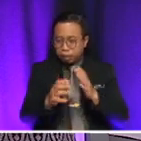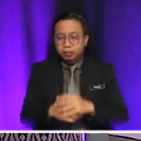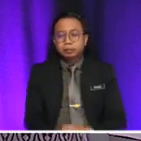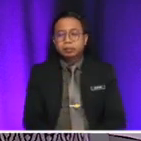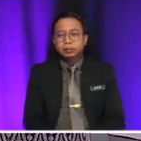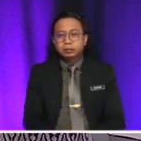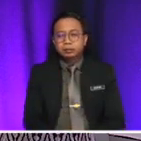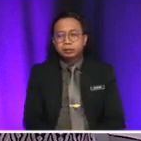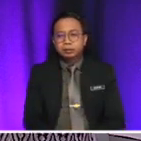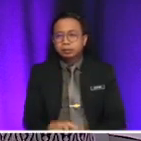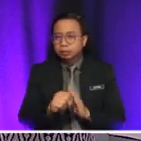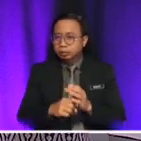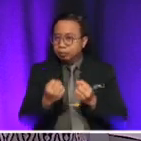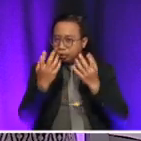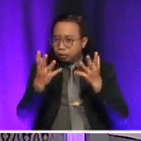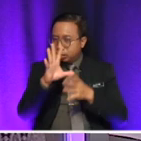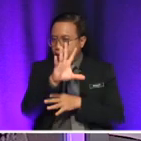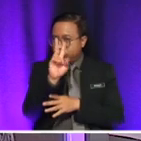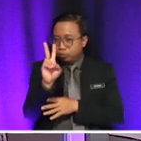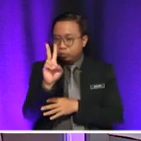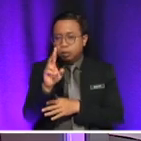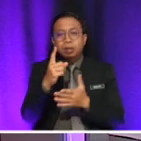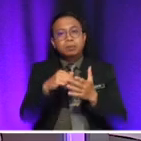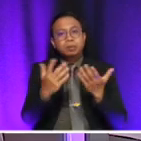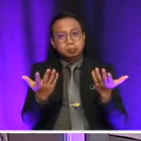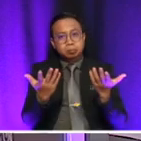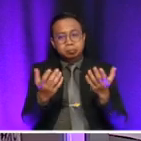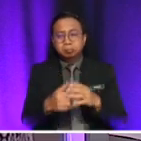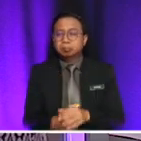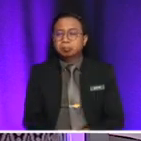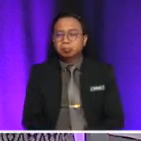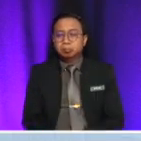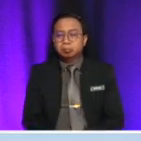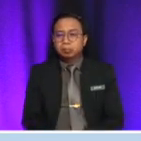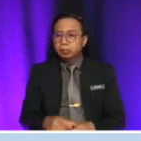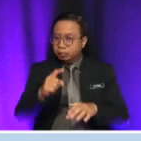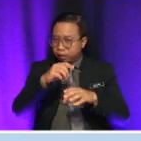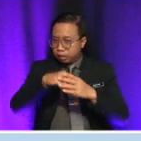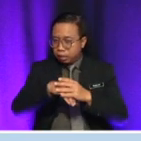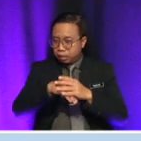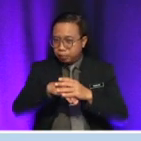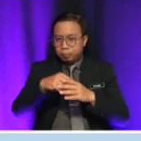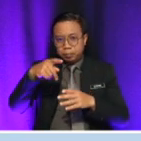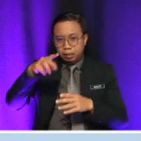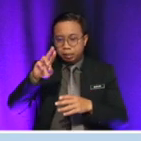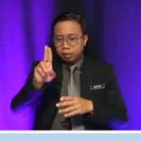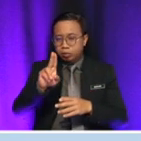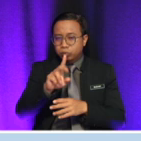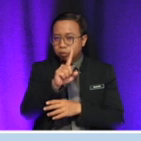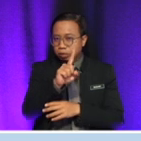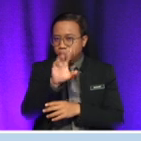sebanyak 52 garisan kosong yang dipertandingkan dalam peliharaan pipis